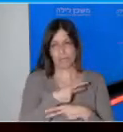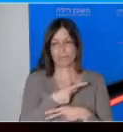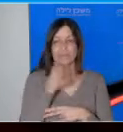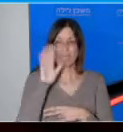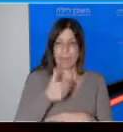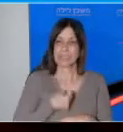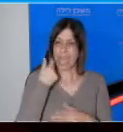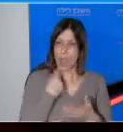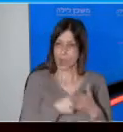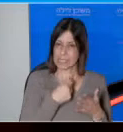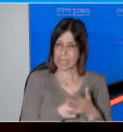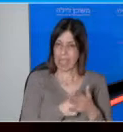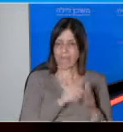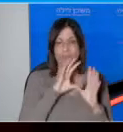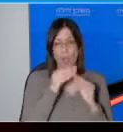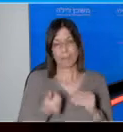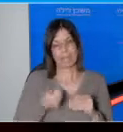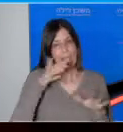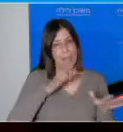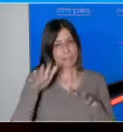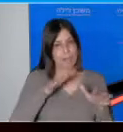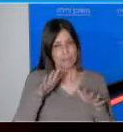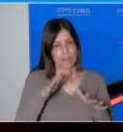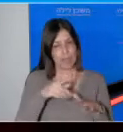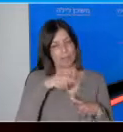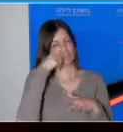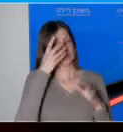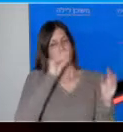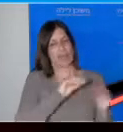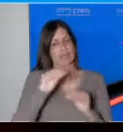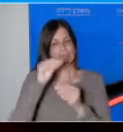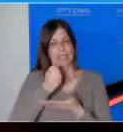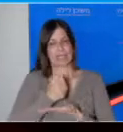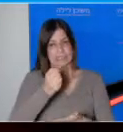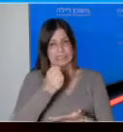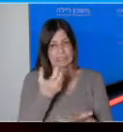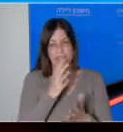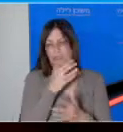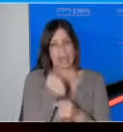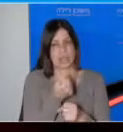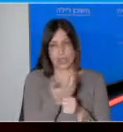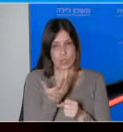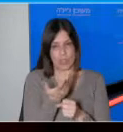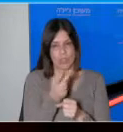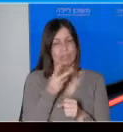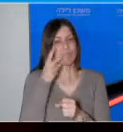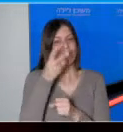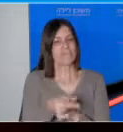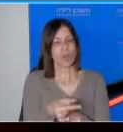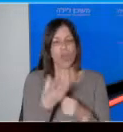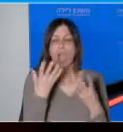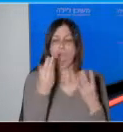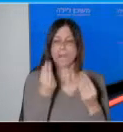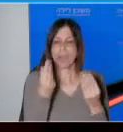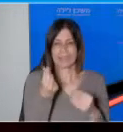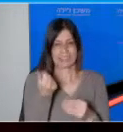גם שר האוצר ובכלל כל בחירי הממשלה התעדרו בעברת התקציב, שאין מה לעשות, העבירו שם המון המון